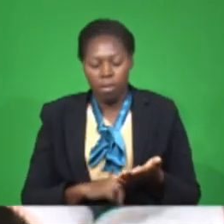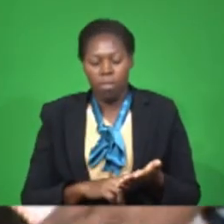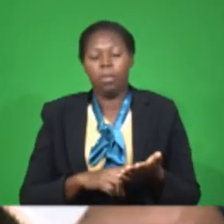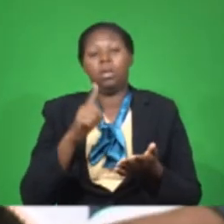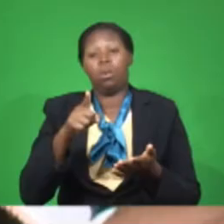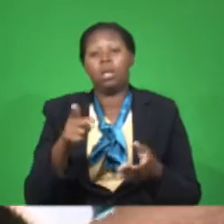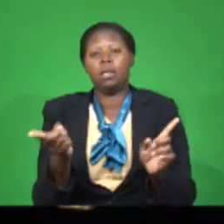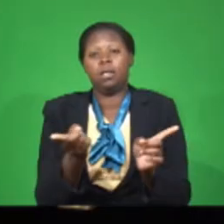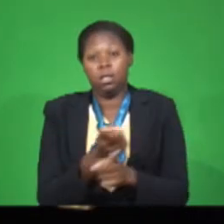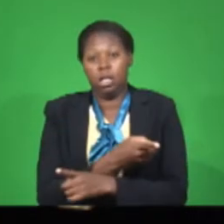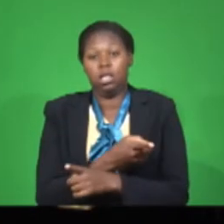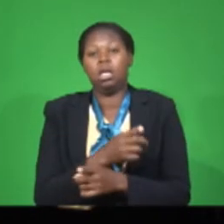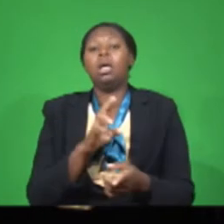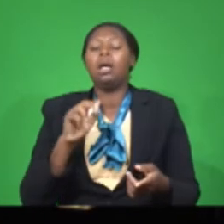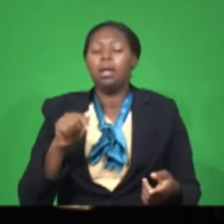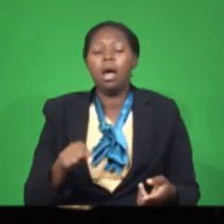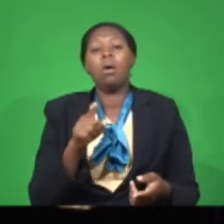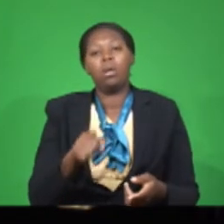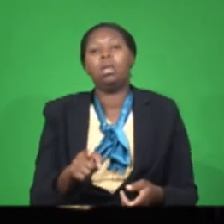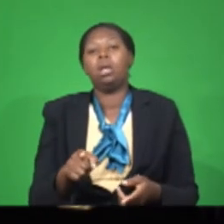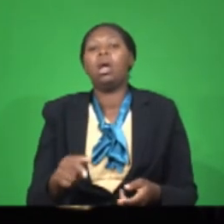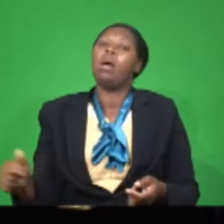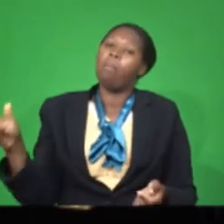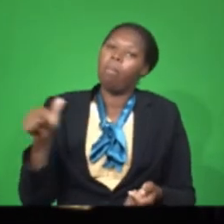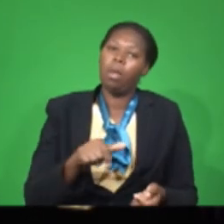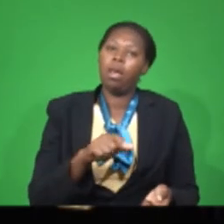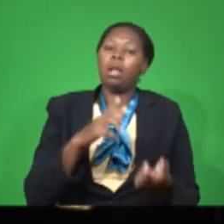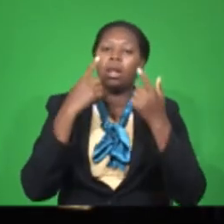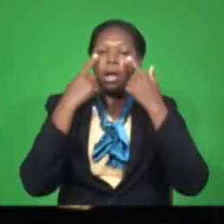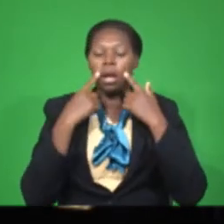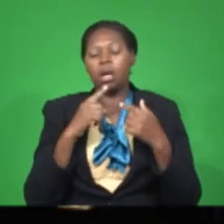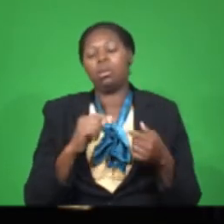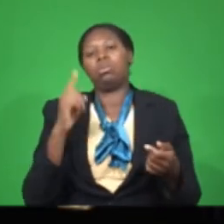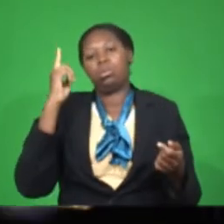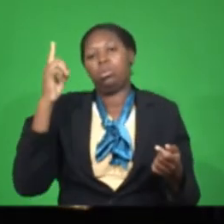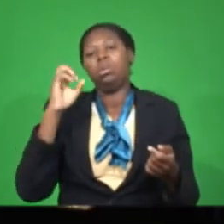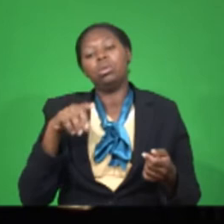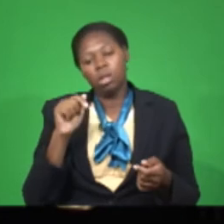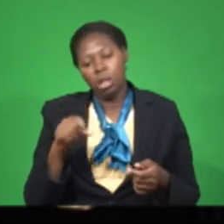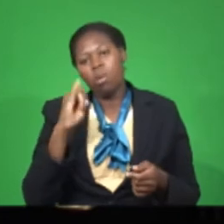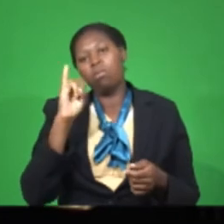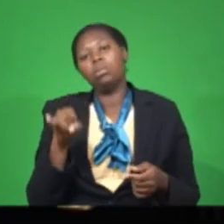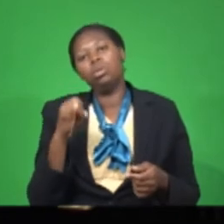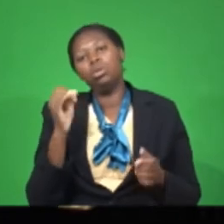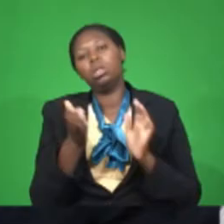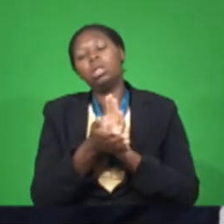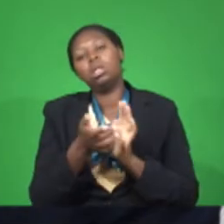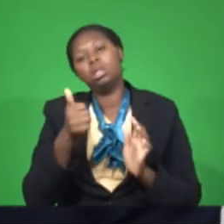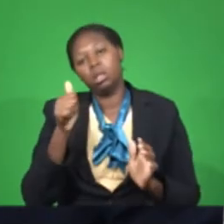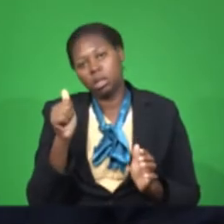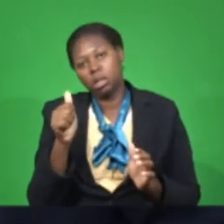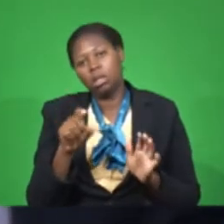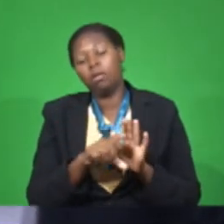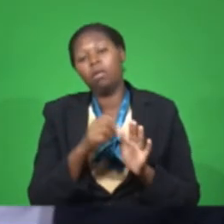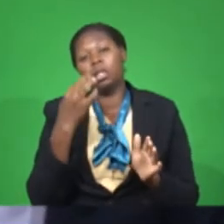kunzi kuna John 3:16, ani nani anenge atenda Mwari anogamuchira.